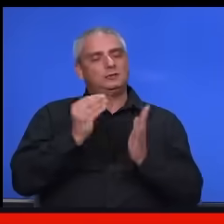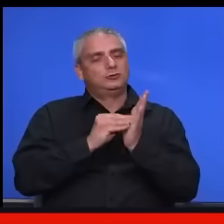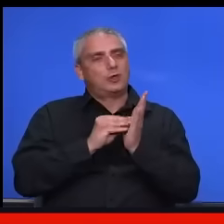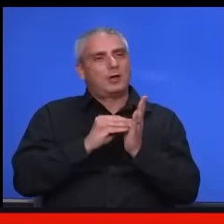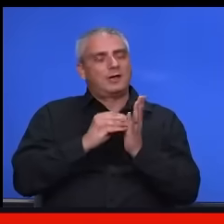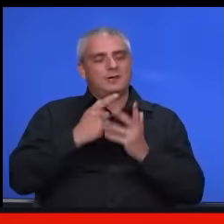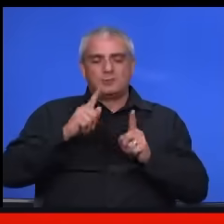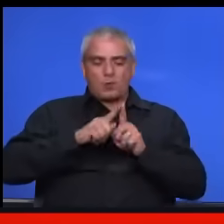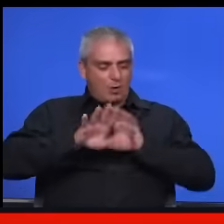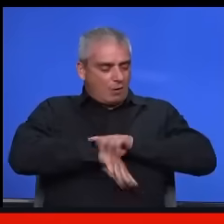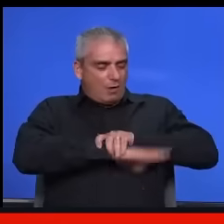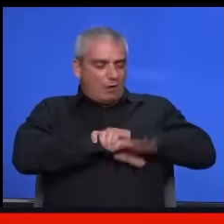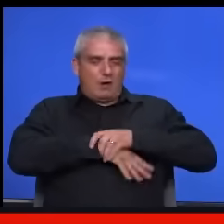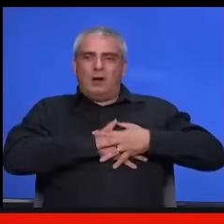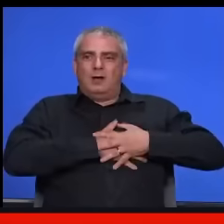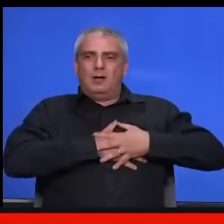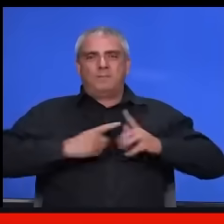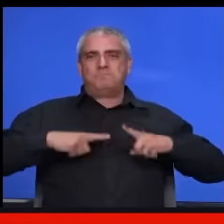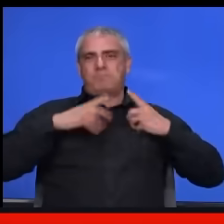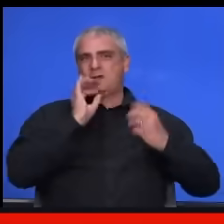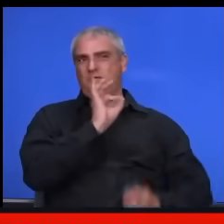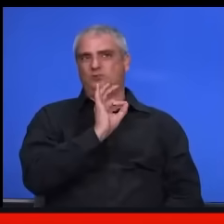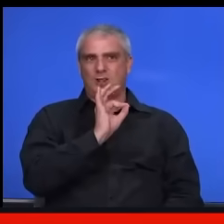את החלל שנפער בחיים שלהם.